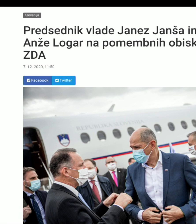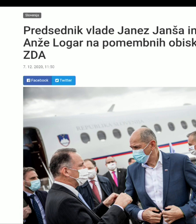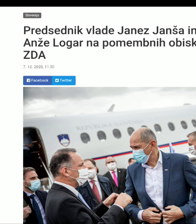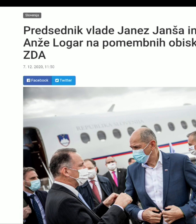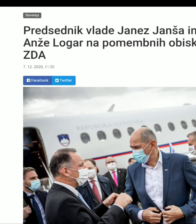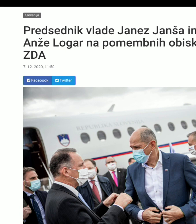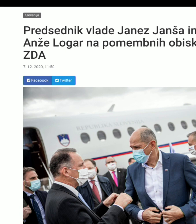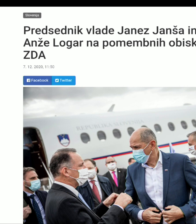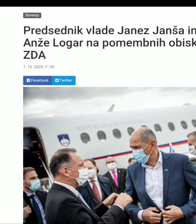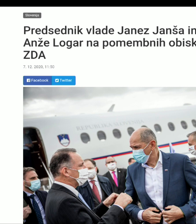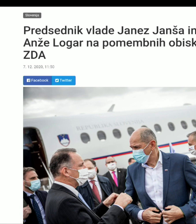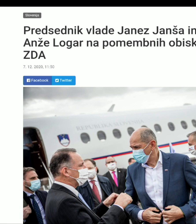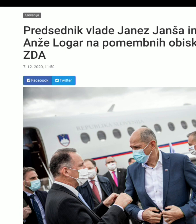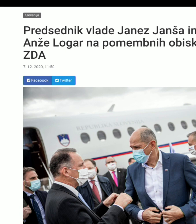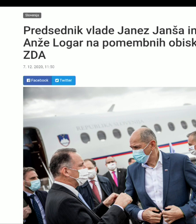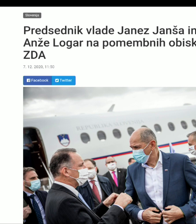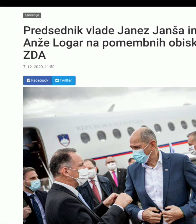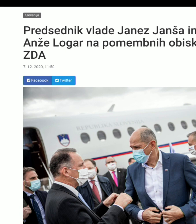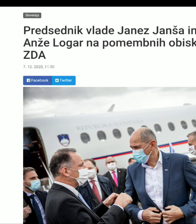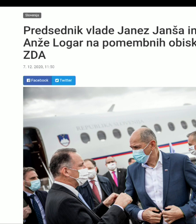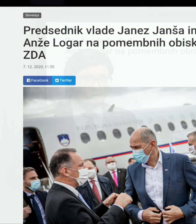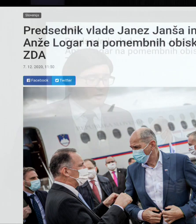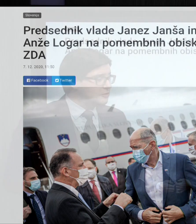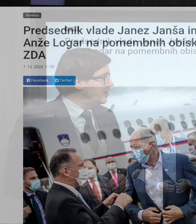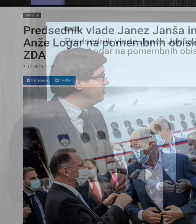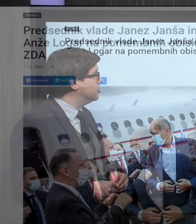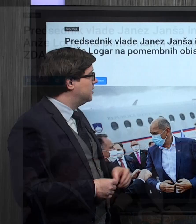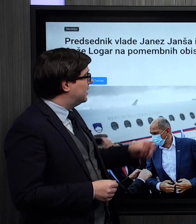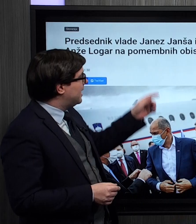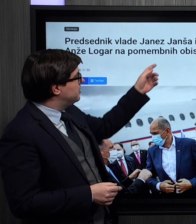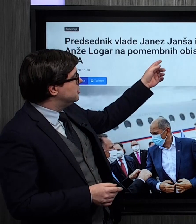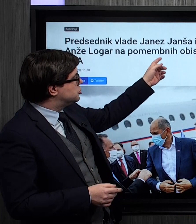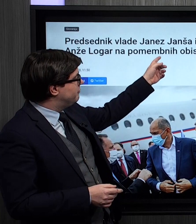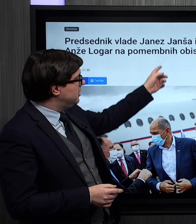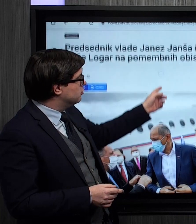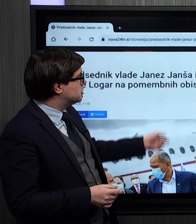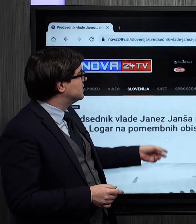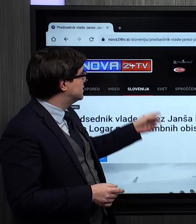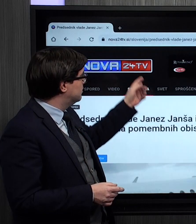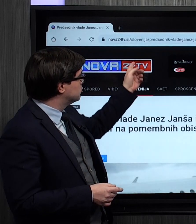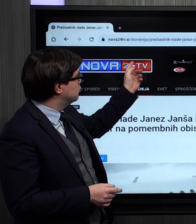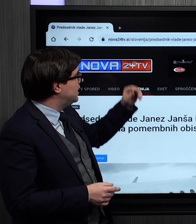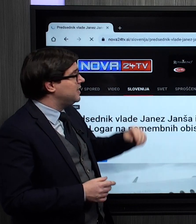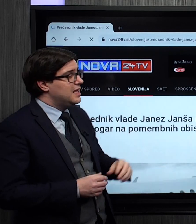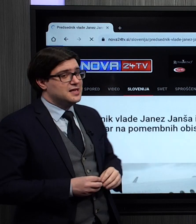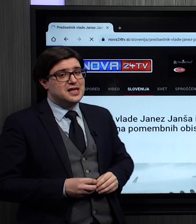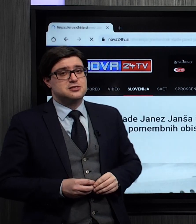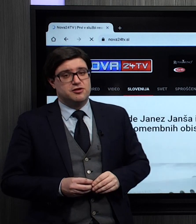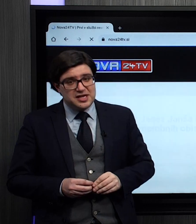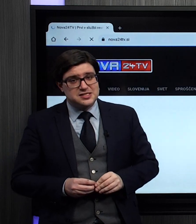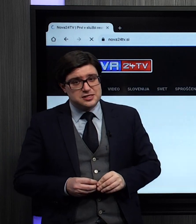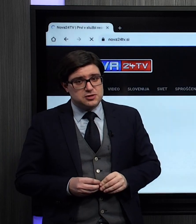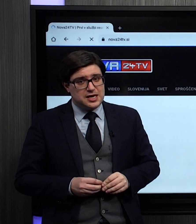zelo močnih svetovnih igralcih, tako da očitno bodo levičari rabili še veliko časa, da bodo dojeli,